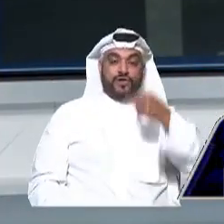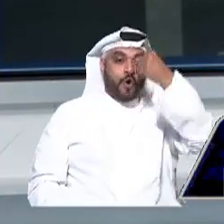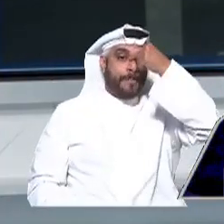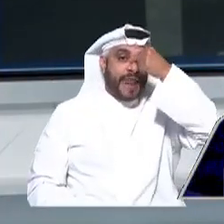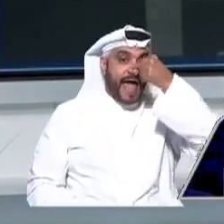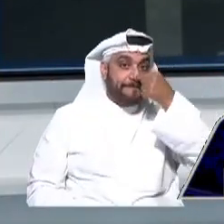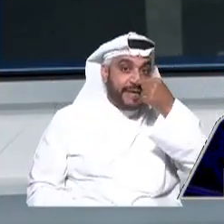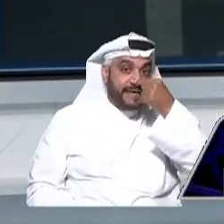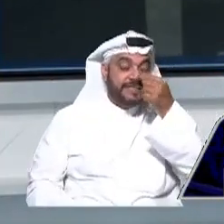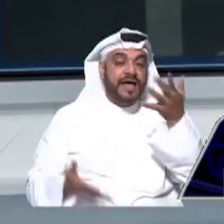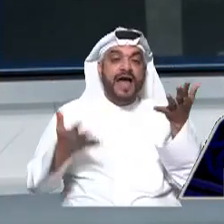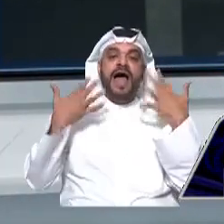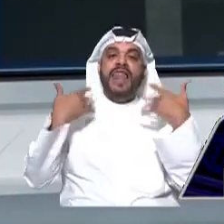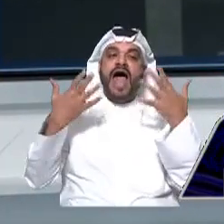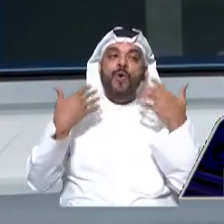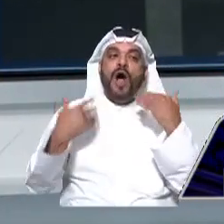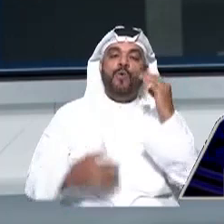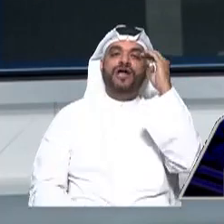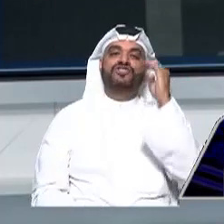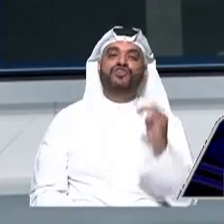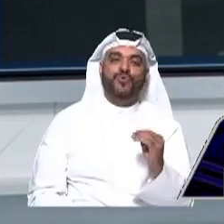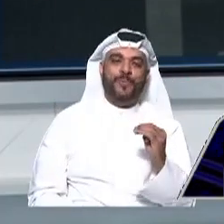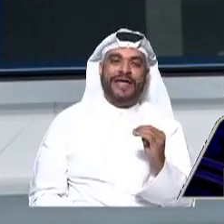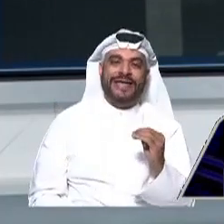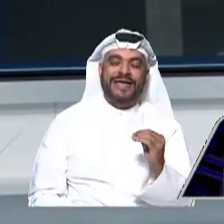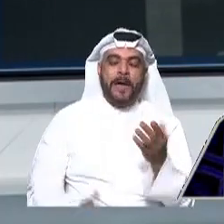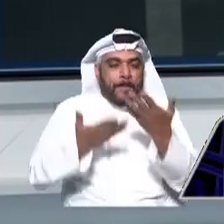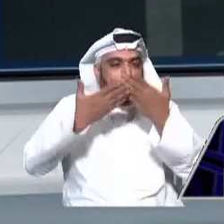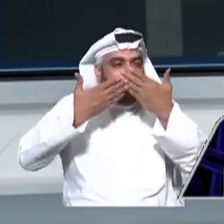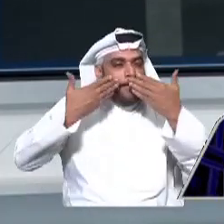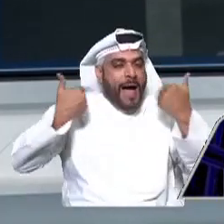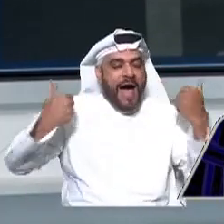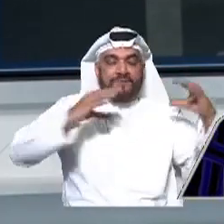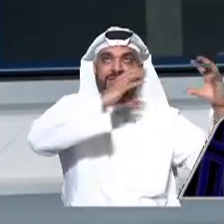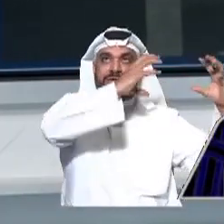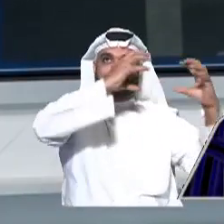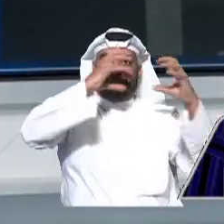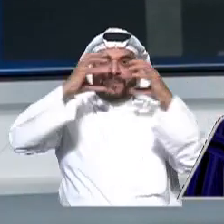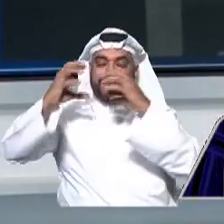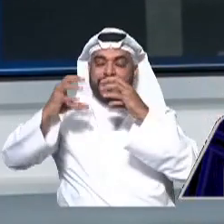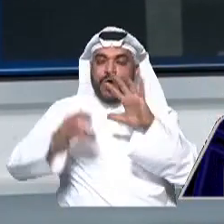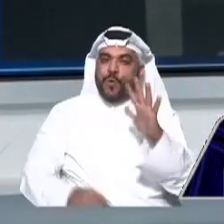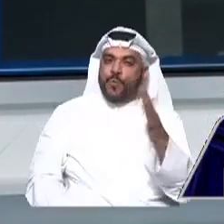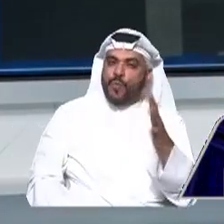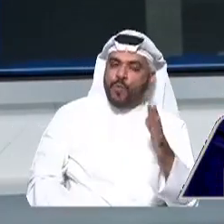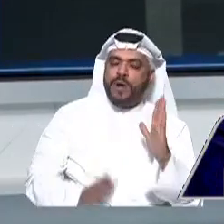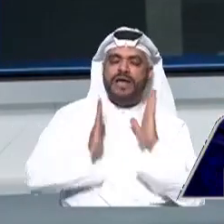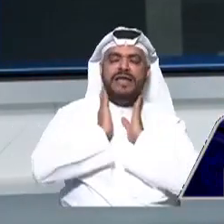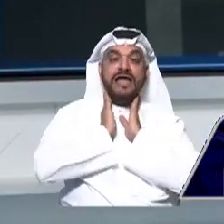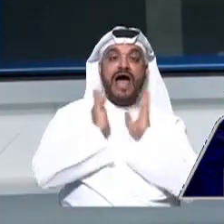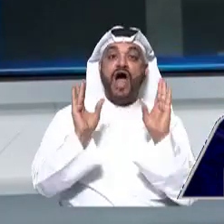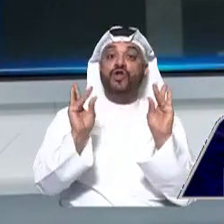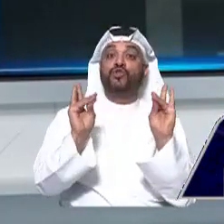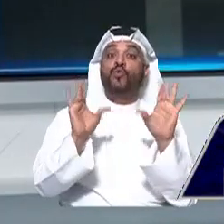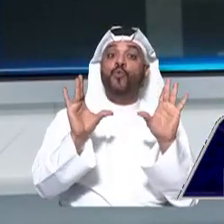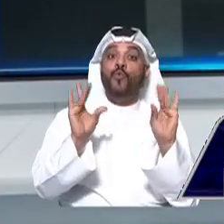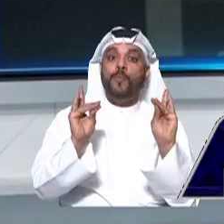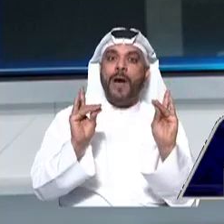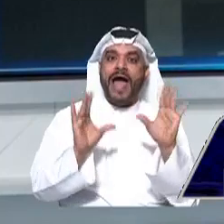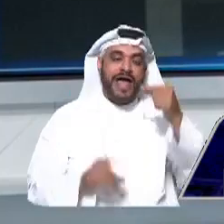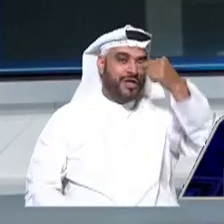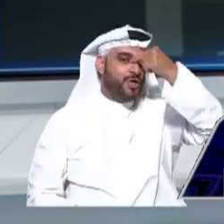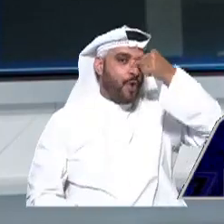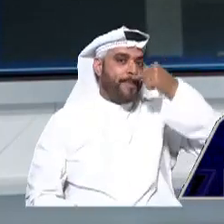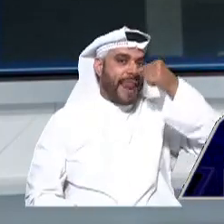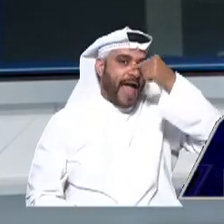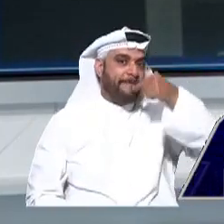رياح جنوبية وجنوبية شرقية، أجواء خالية من السحب وفرص للرطوبة النسبية خاصة على المناطق